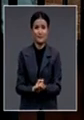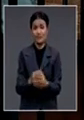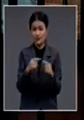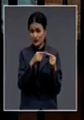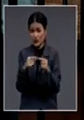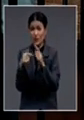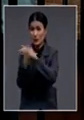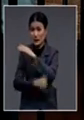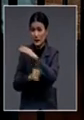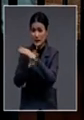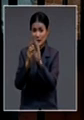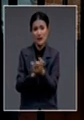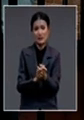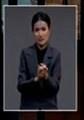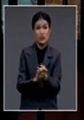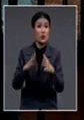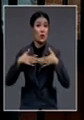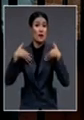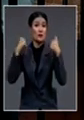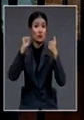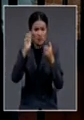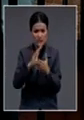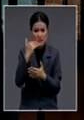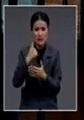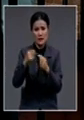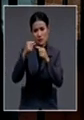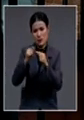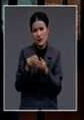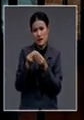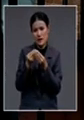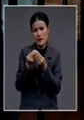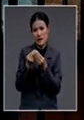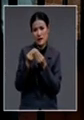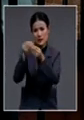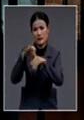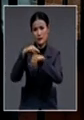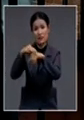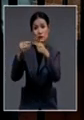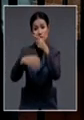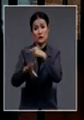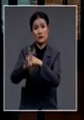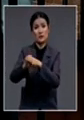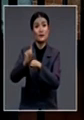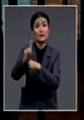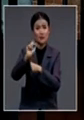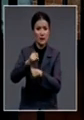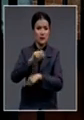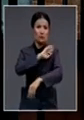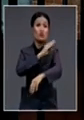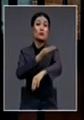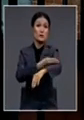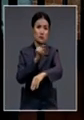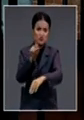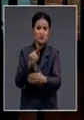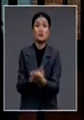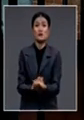ศซึ่งได้อันดับความสุขเป็นอันดับที่71 ค ือฟิลิปปินส์ไม่แน่ใจว่านี่คืออันดับดีขึ้นหรือว่าลดลงนะคะภายหลังจากที่อยู่ภายใ